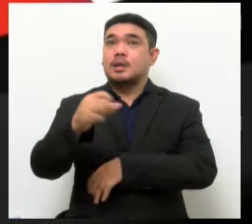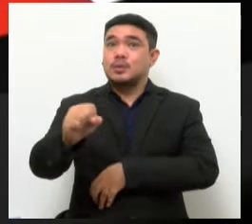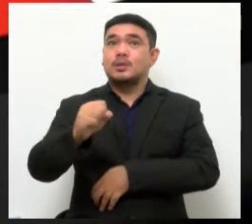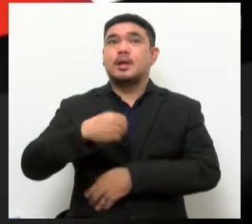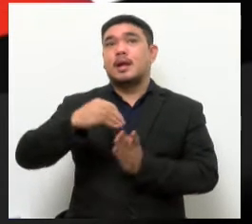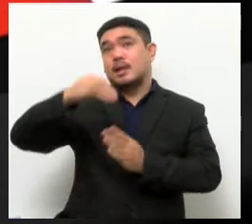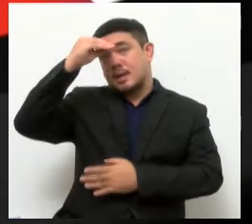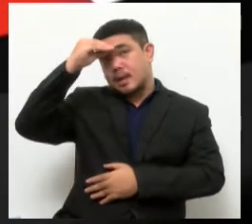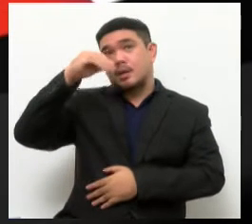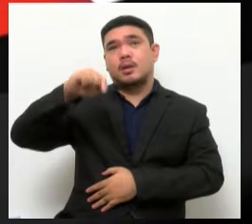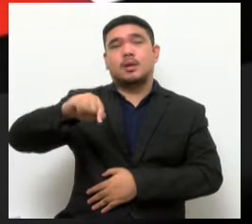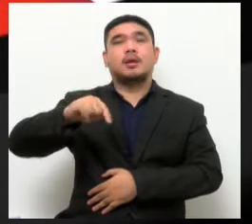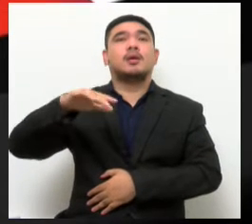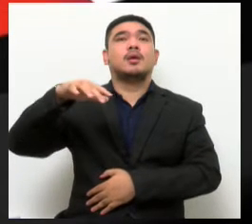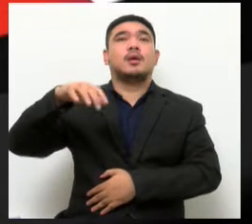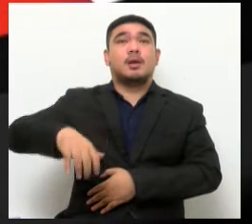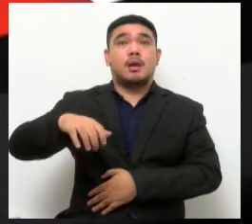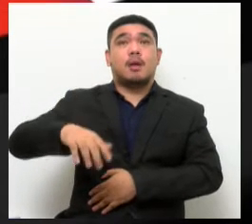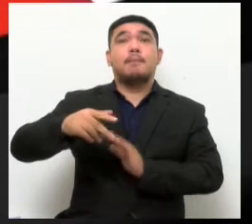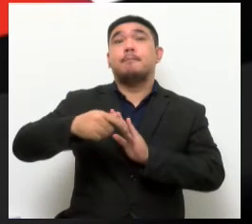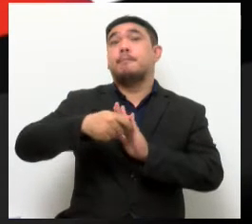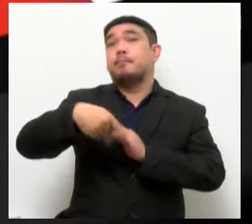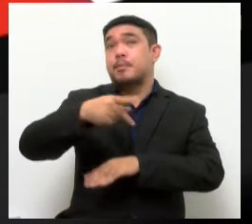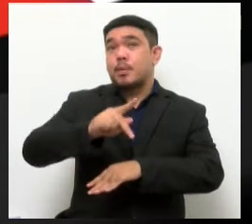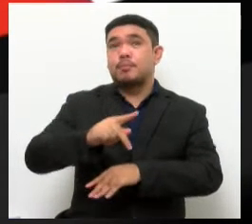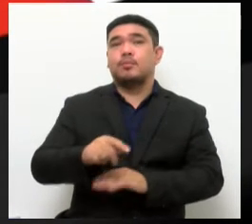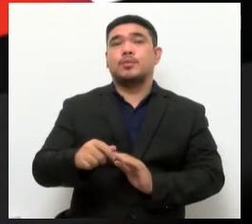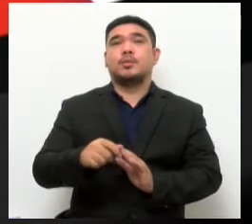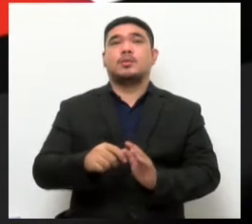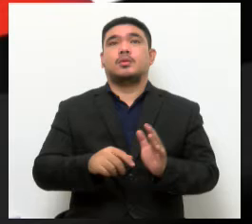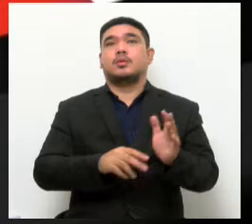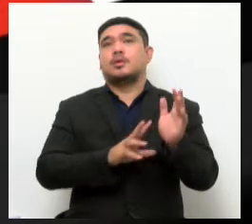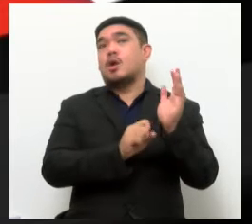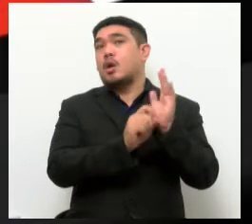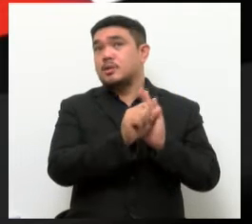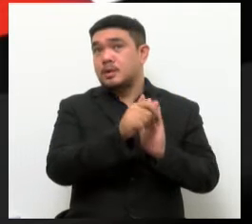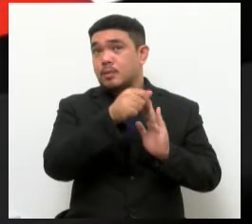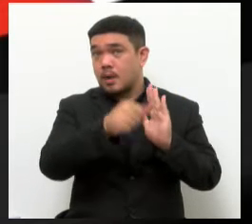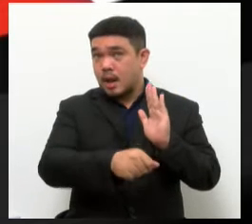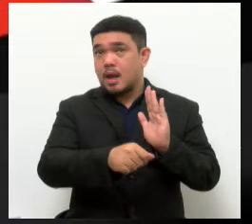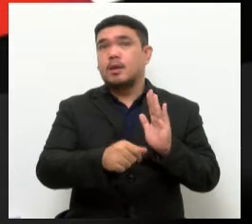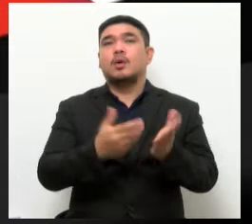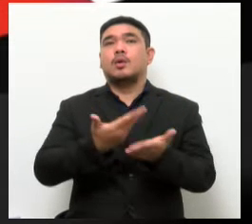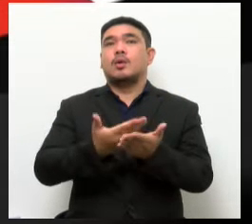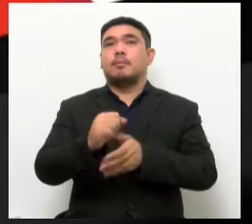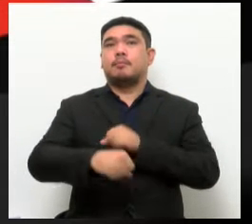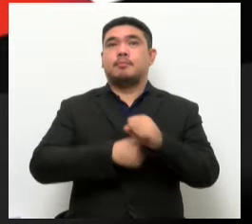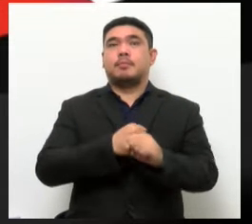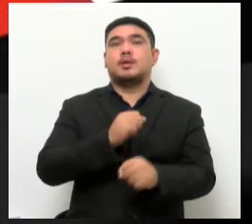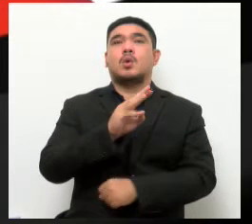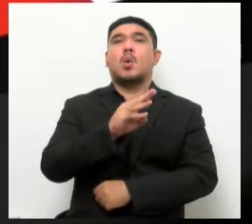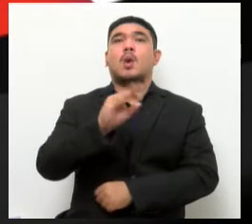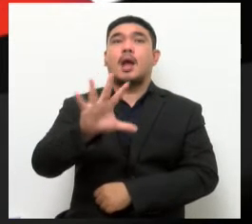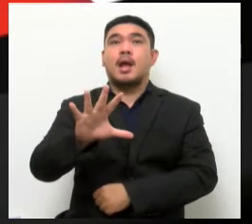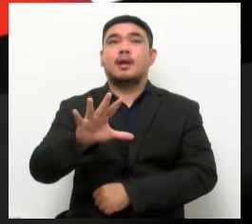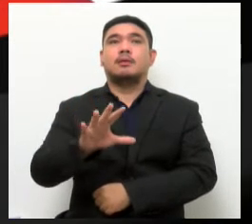านของสำนักงานเขตพื้นที่การศึกษาประถมศึกษานครราชสีมาเขต4ประจำปีงบประมาณพ.ศ.